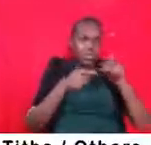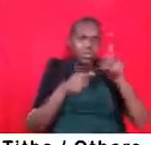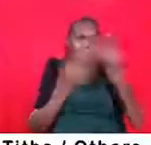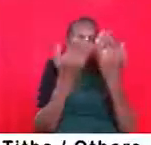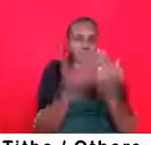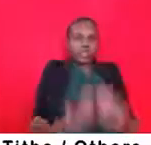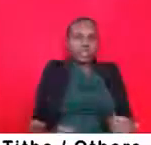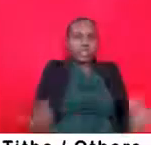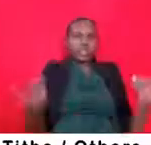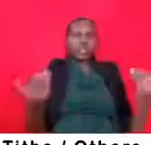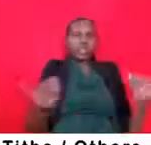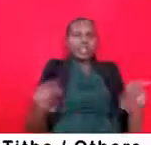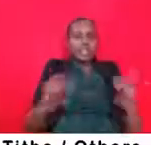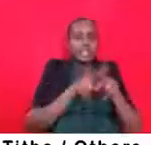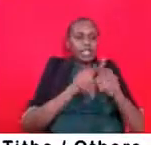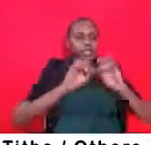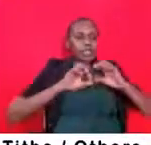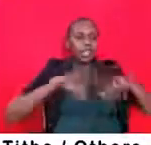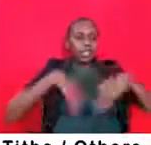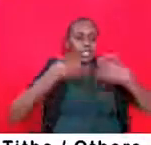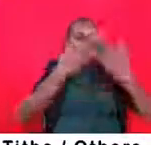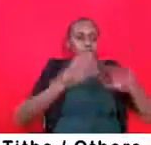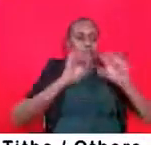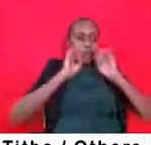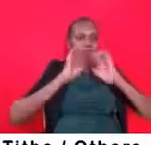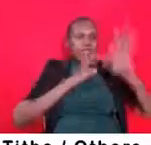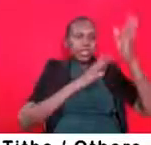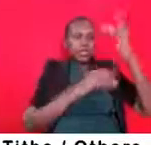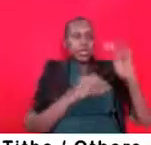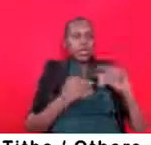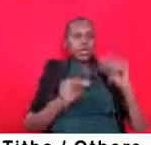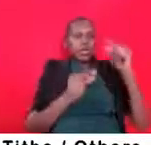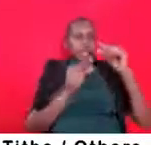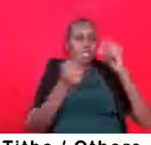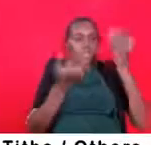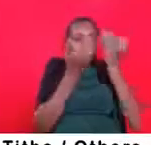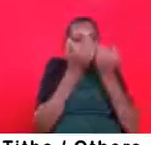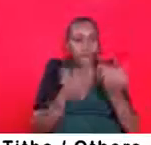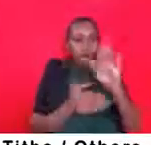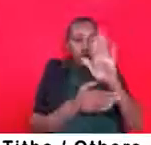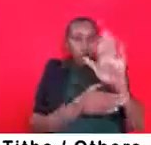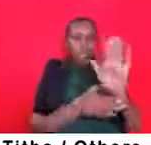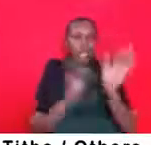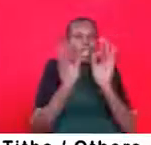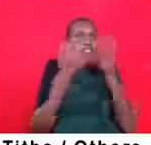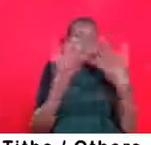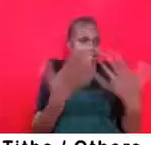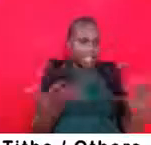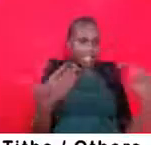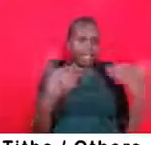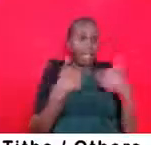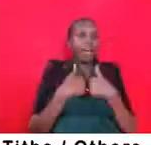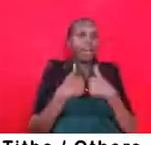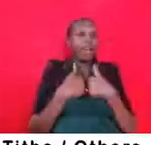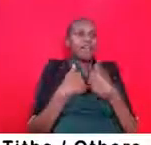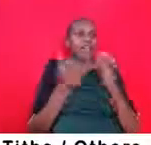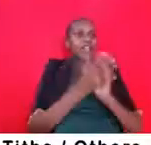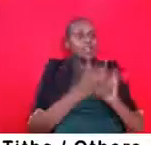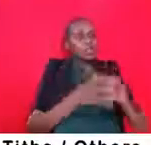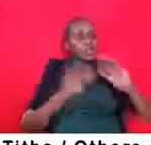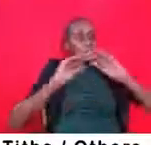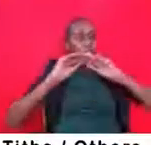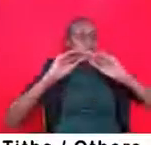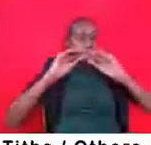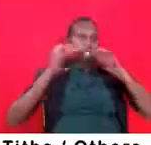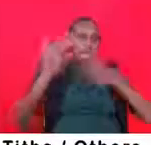wako. Zitawaangukia wajukuu wako. Kama kuna kitu ambacho lazima